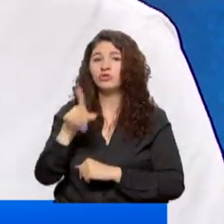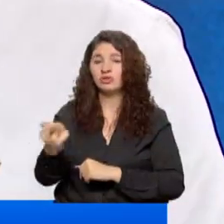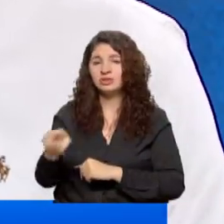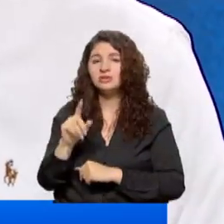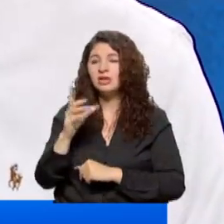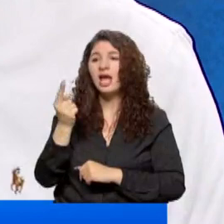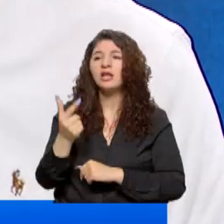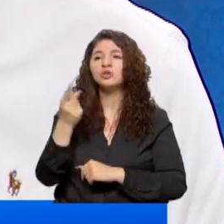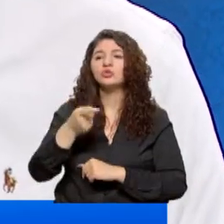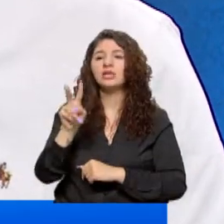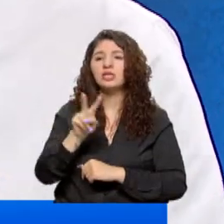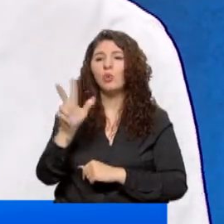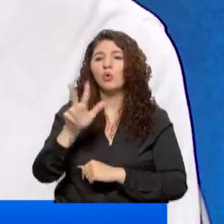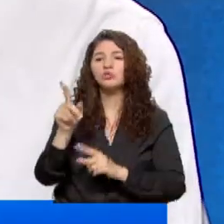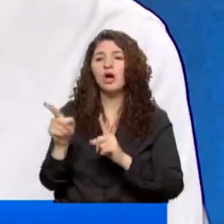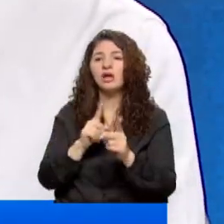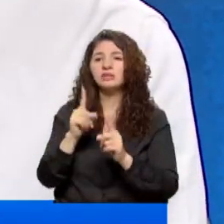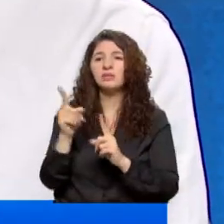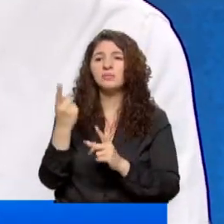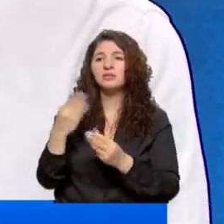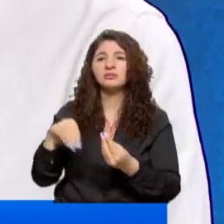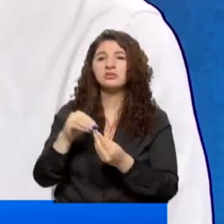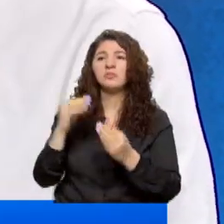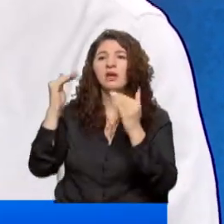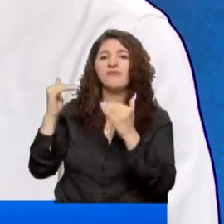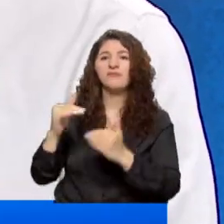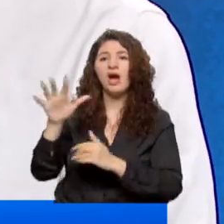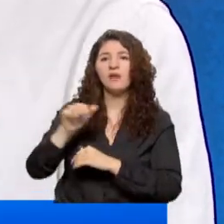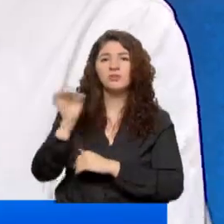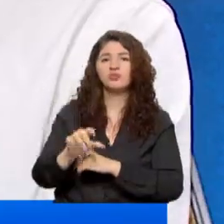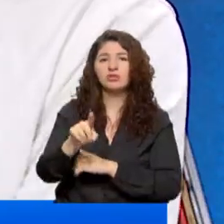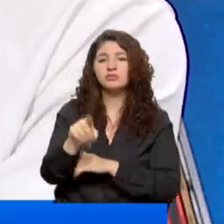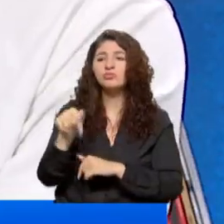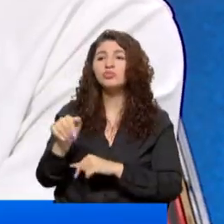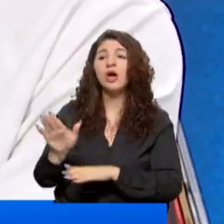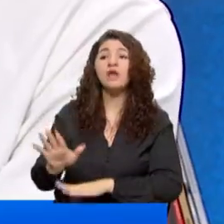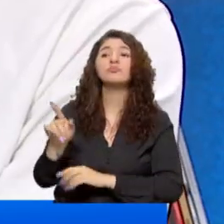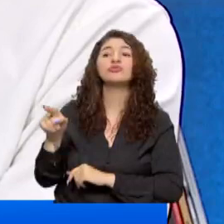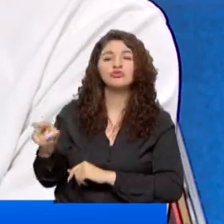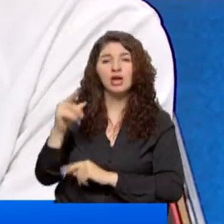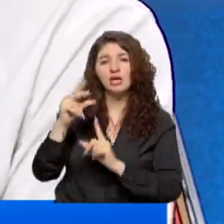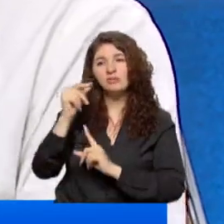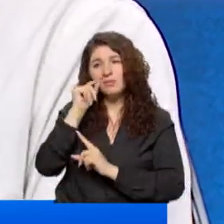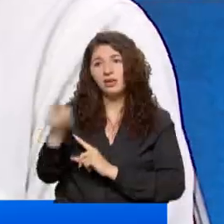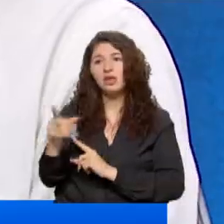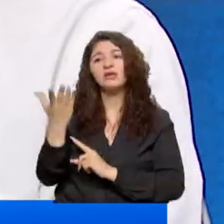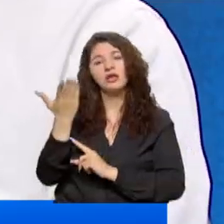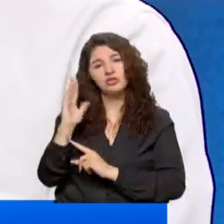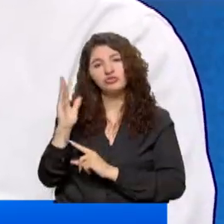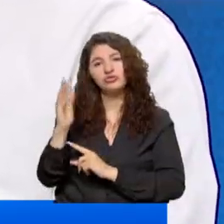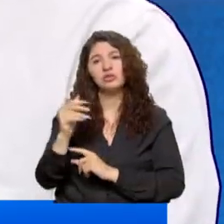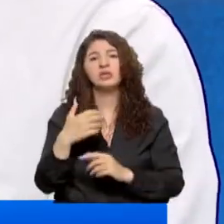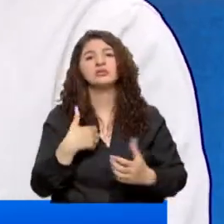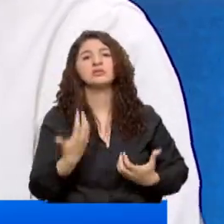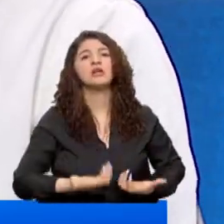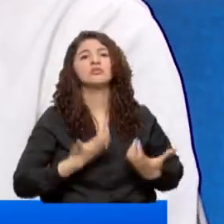göreceksiniz ve en az yüzde yirmi ile 30 arasında bir artış rafta göreceksiniz burada kalmayacak İsmail gelecek Daha